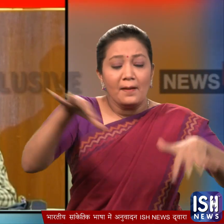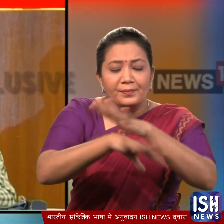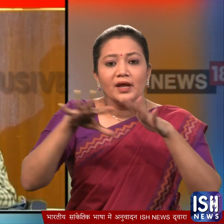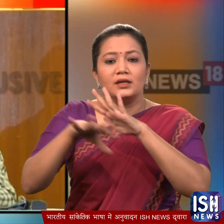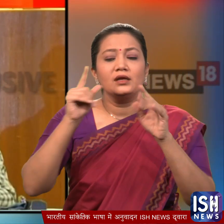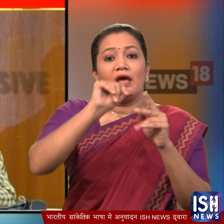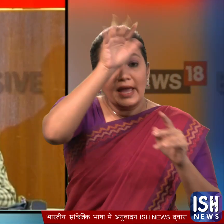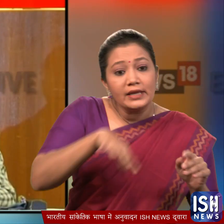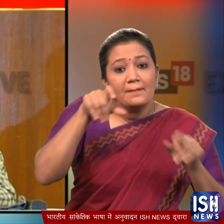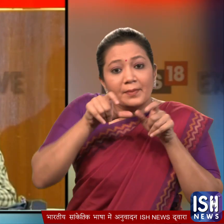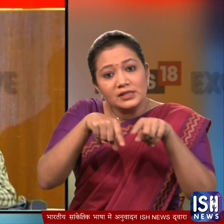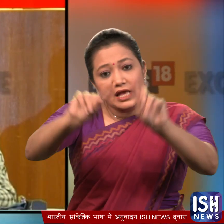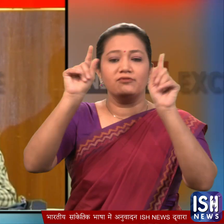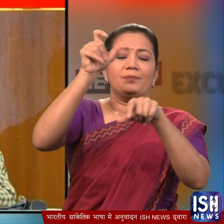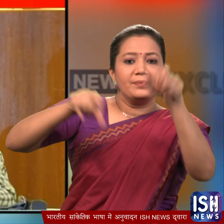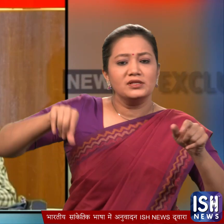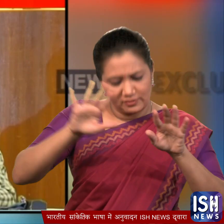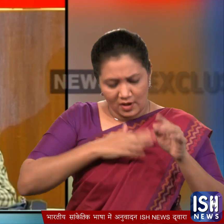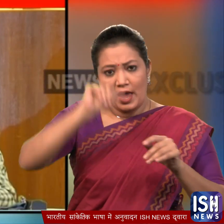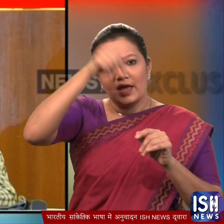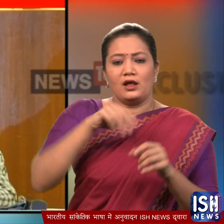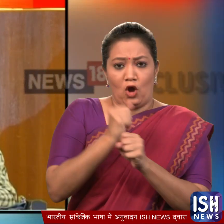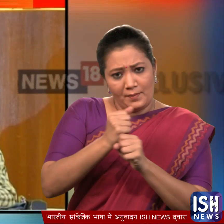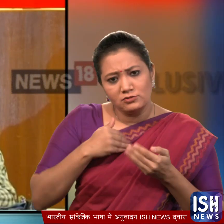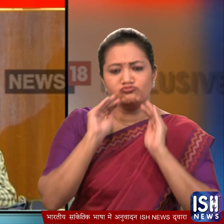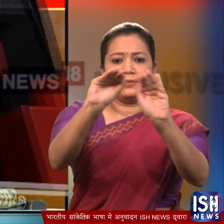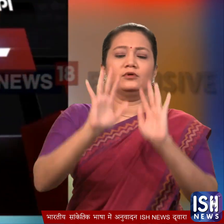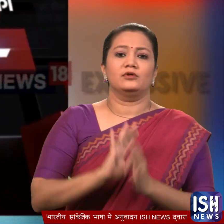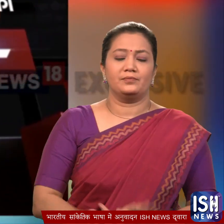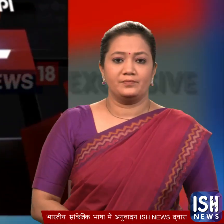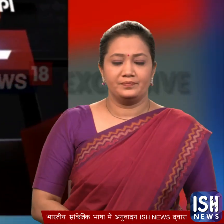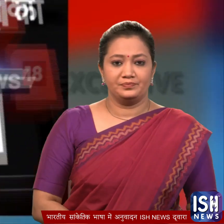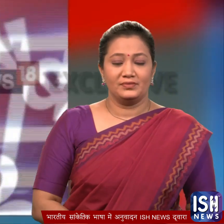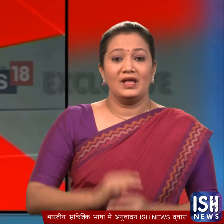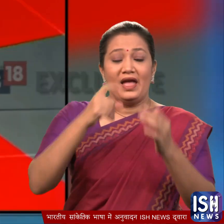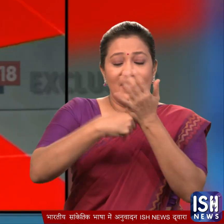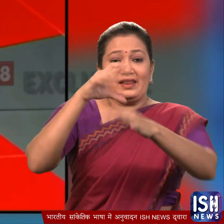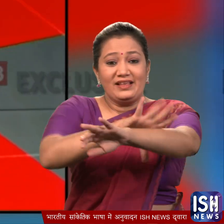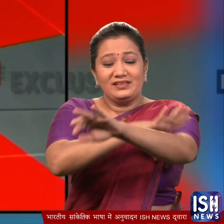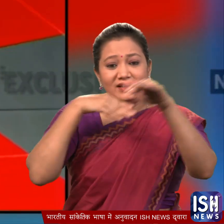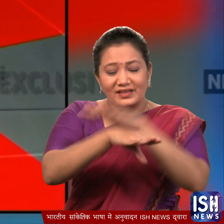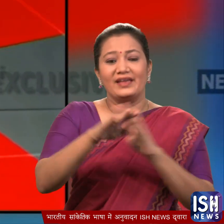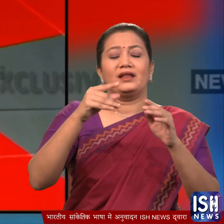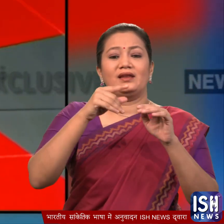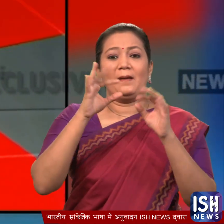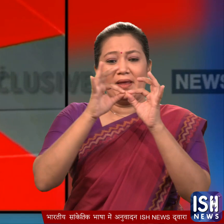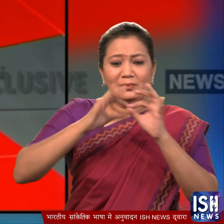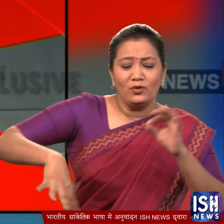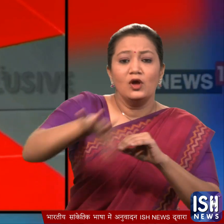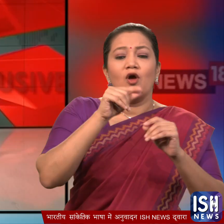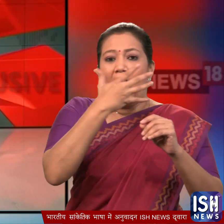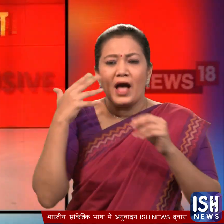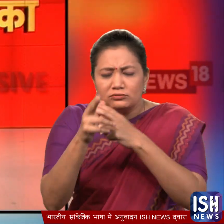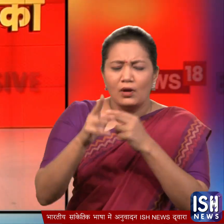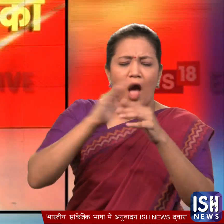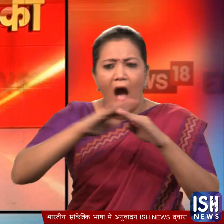आयोजन हमारे देशवासी करेंगे, सरकार उसमें मदद करेगी। राजस्थान के भरतपुर में पुलिस ने आतंकियों से निपटने